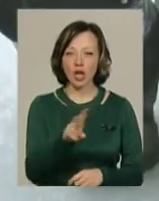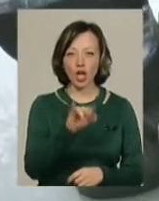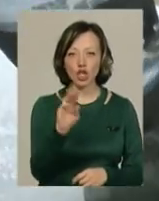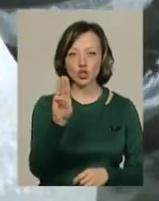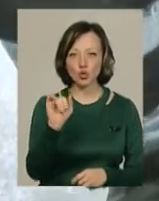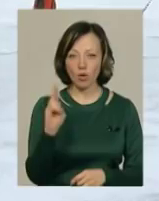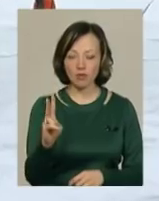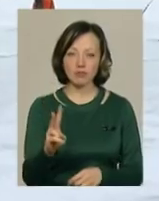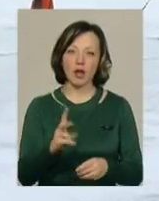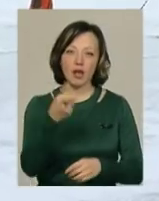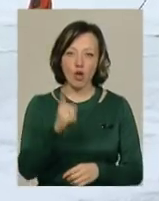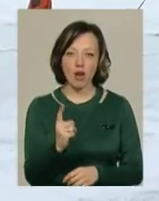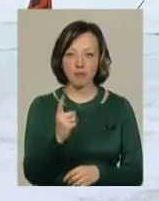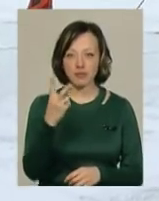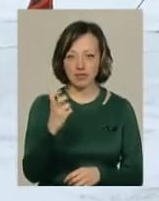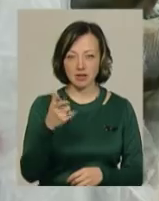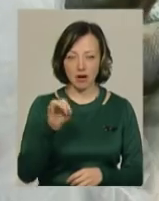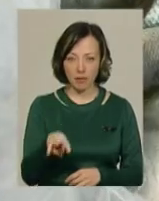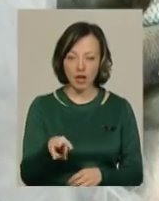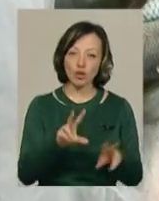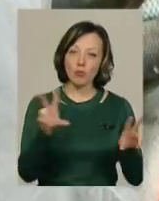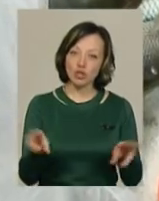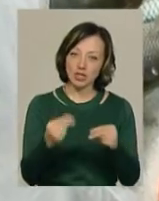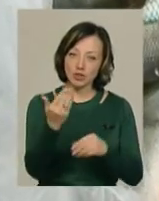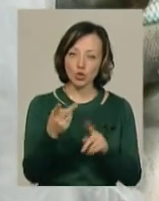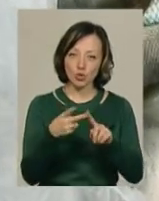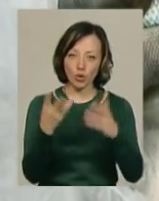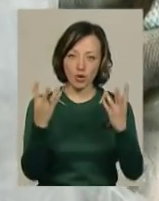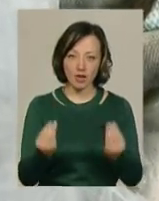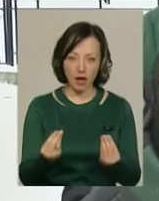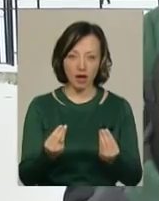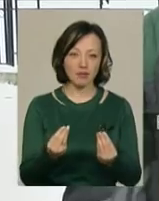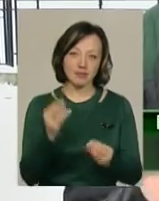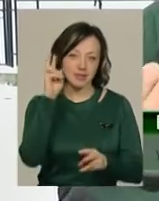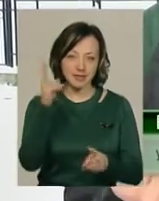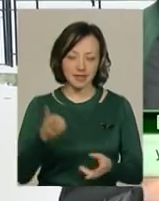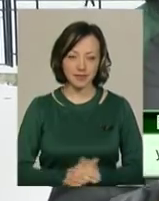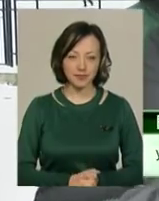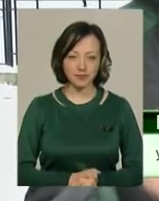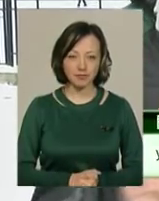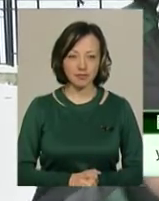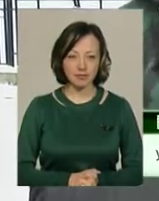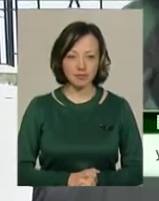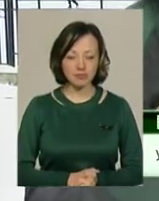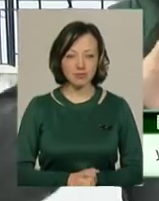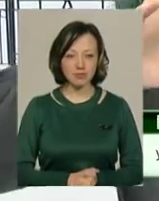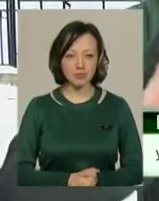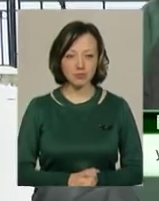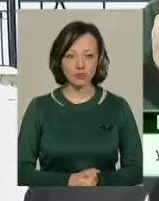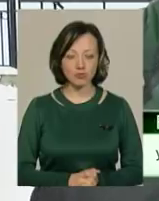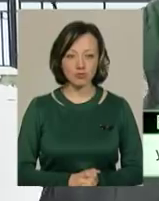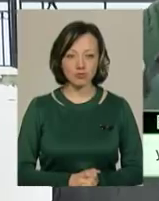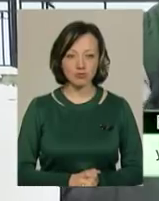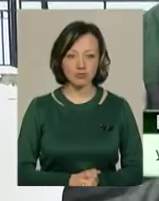Ліщук. Улов склав кілограм 200 грамів. Чи пощастить рибалці другого дня змагань, він не певен. А сьогодні? Ну,